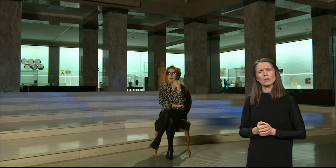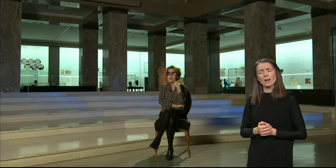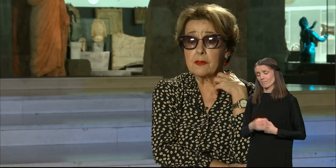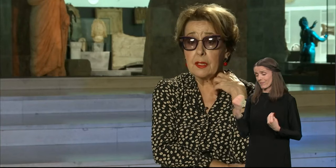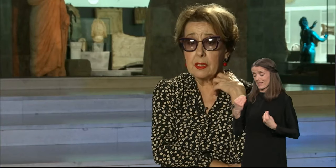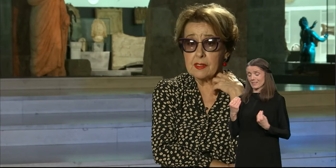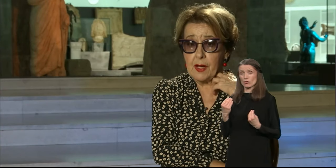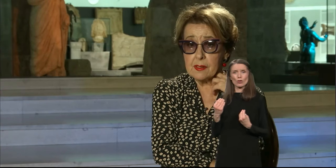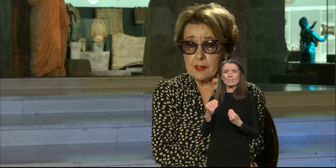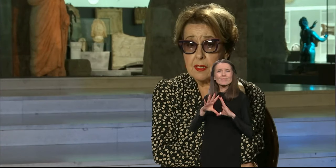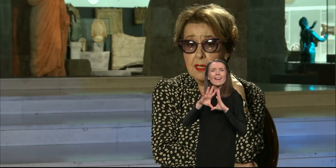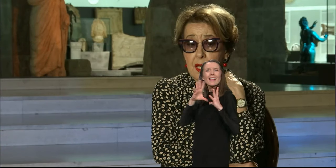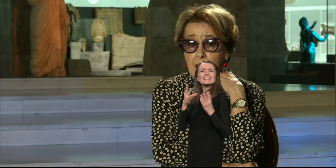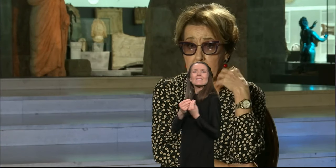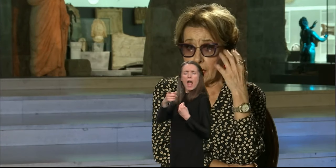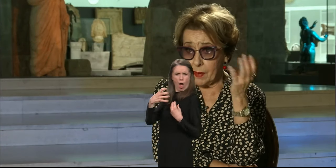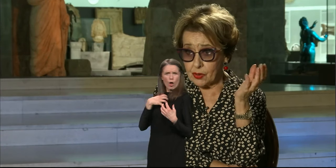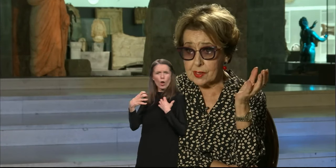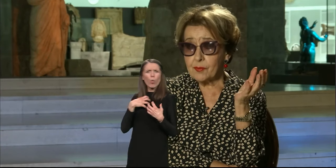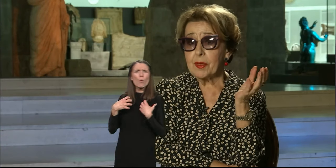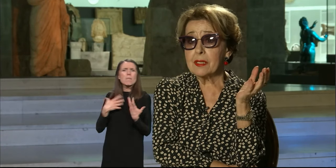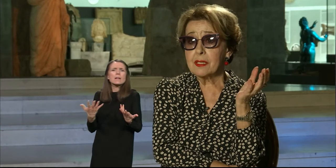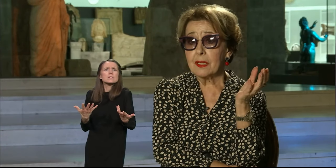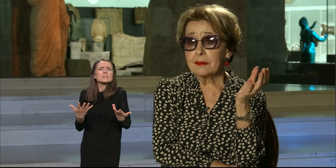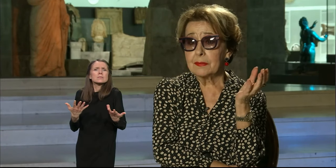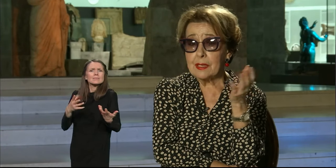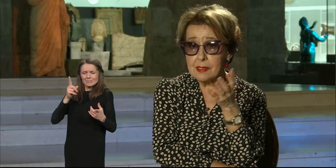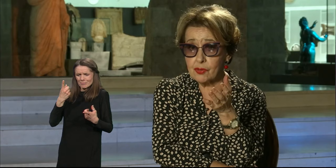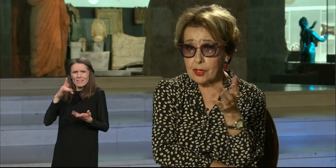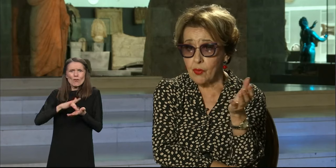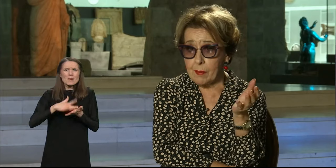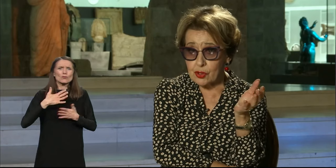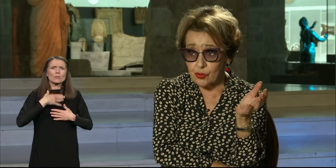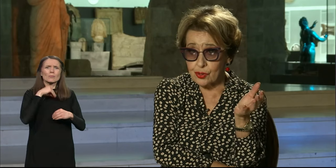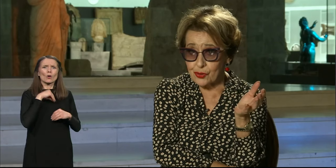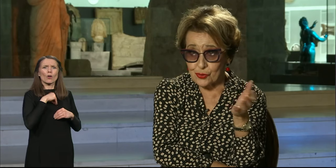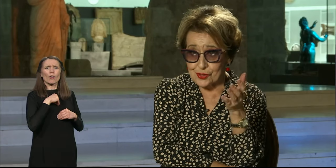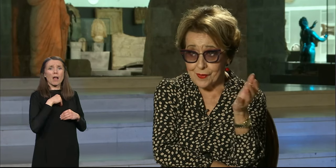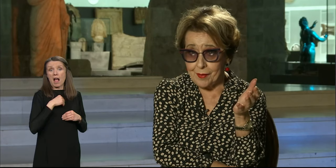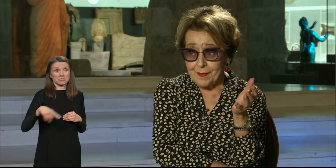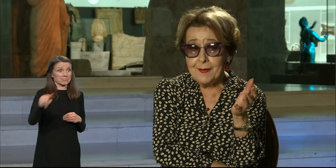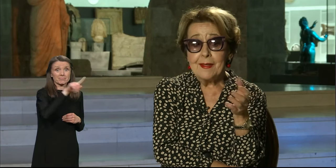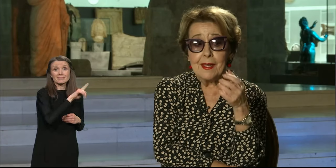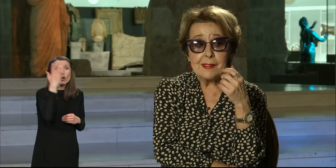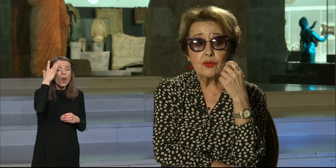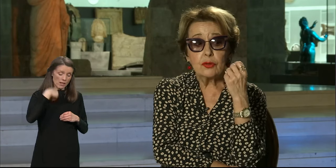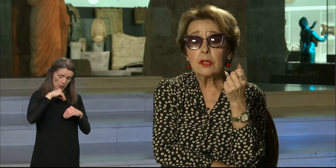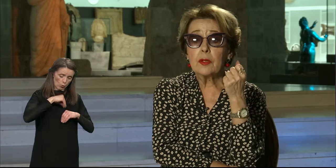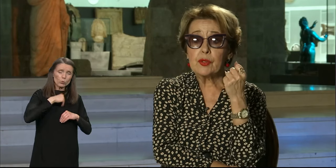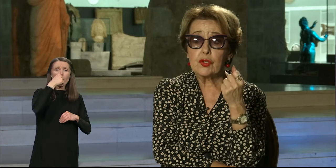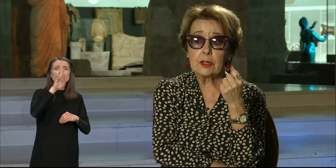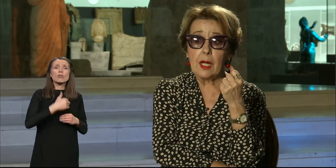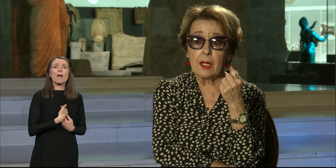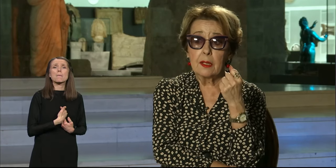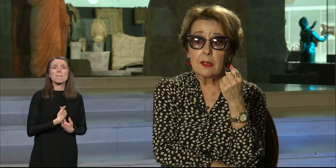na kraju krajeva sve ide iz vas. Ali malo čas sam objasnila, mi ne znamo šta u nama čuči, čuči sve. E sad, ukoliko